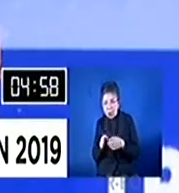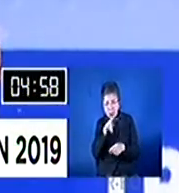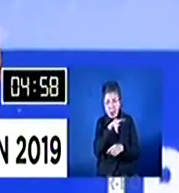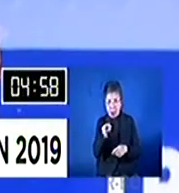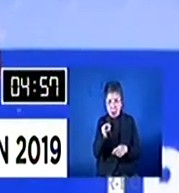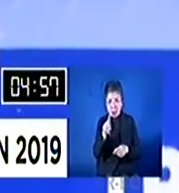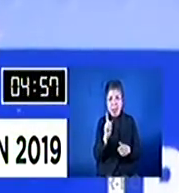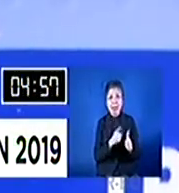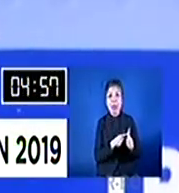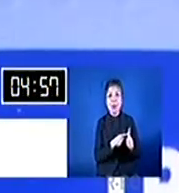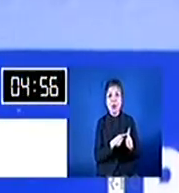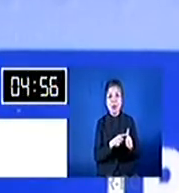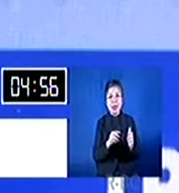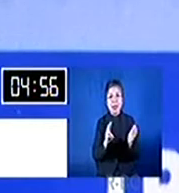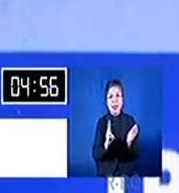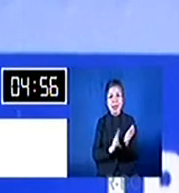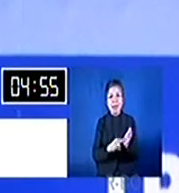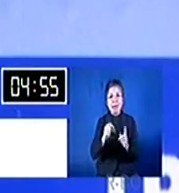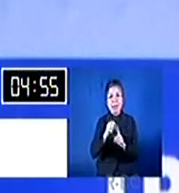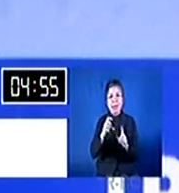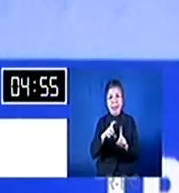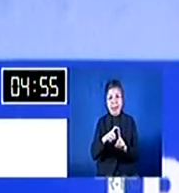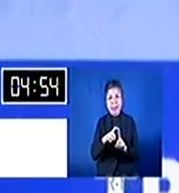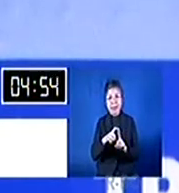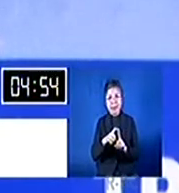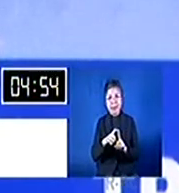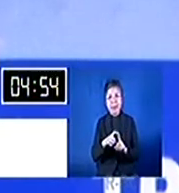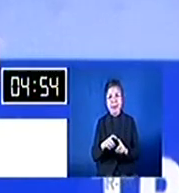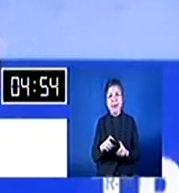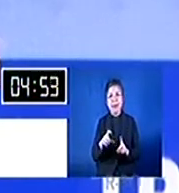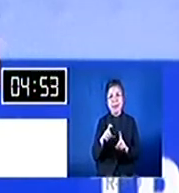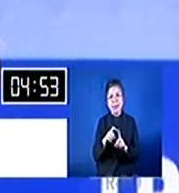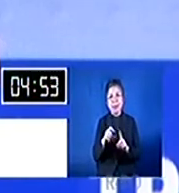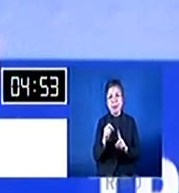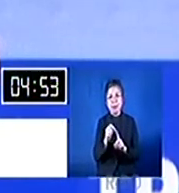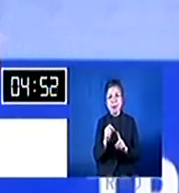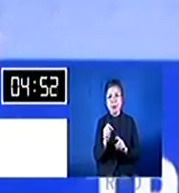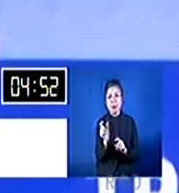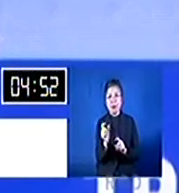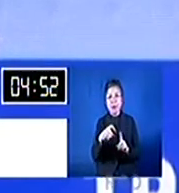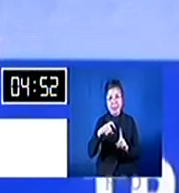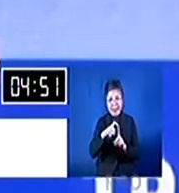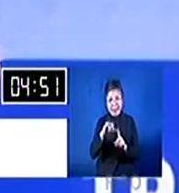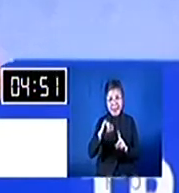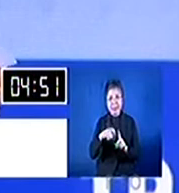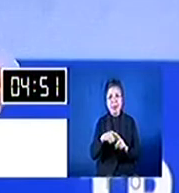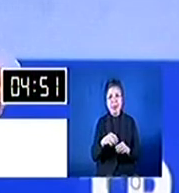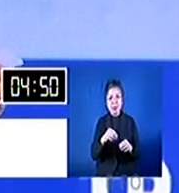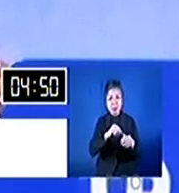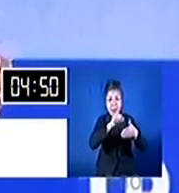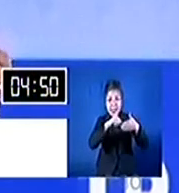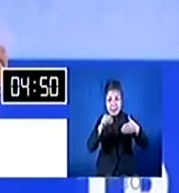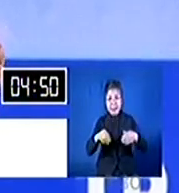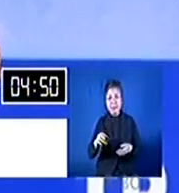itu, yaitu NPD dan Pudik. NPD adalah neraca pendidikan